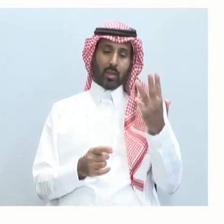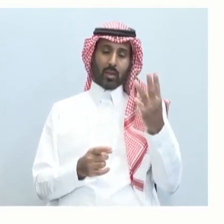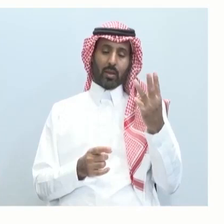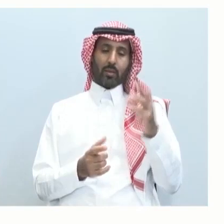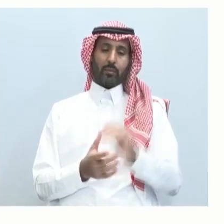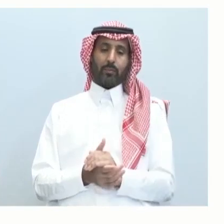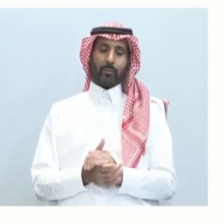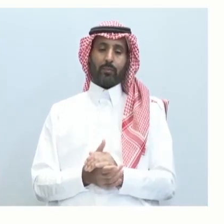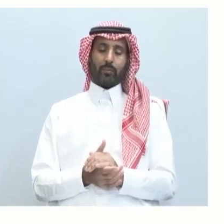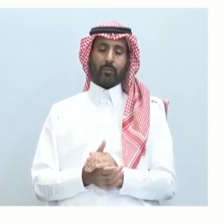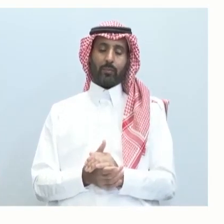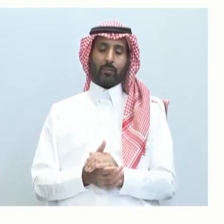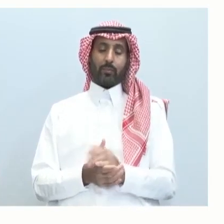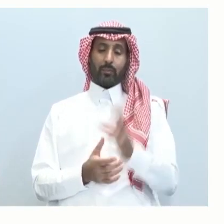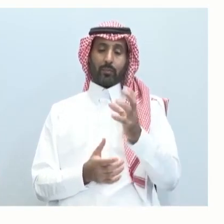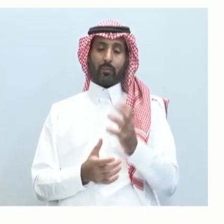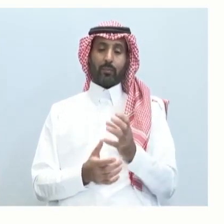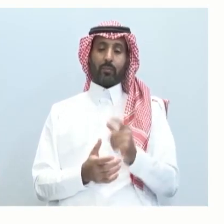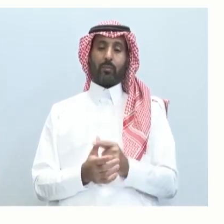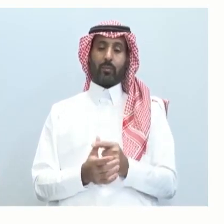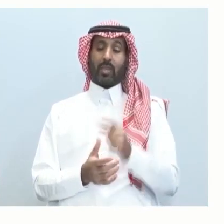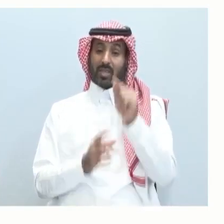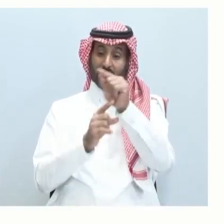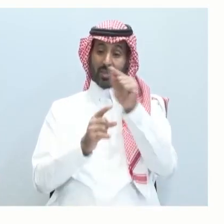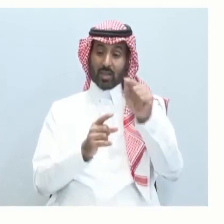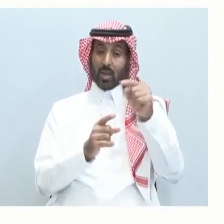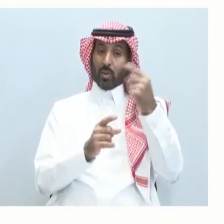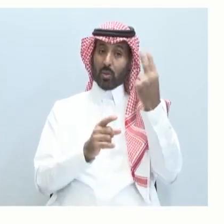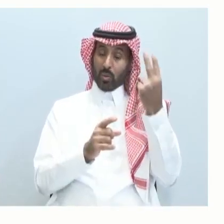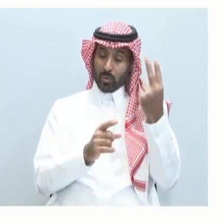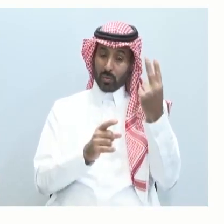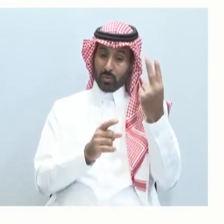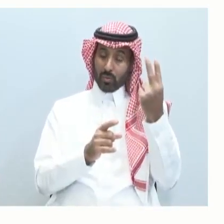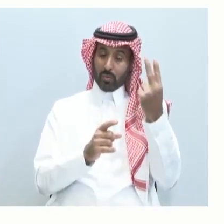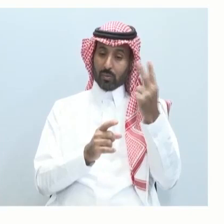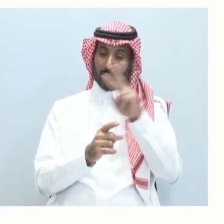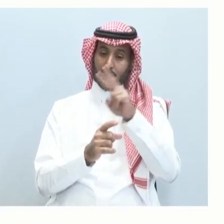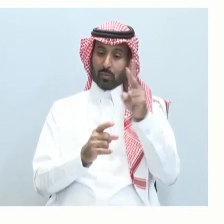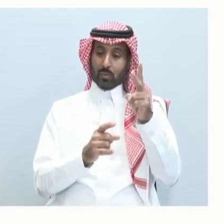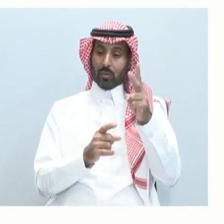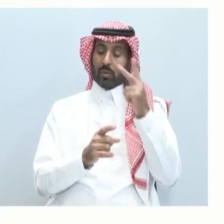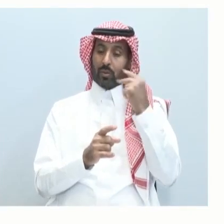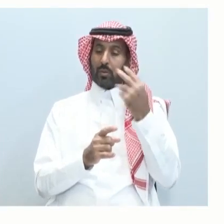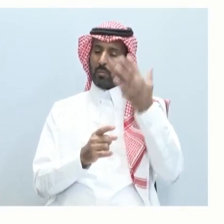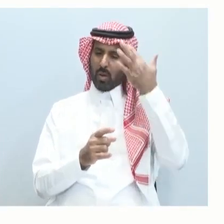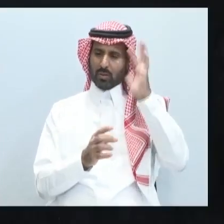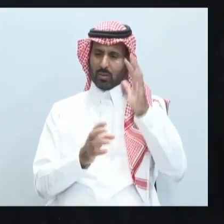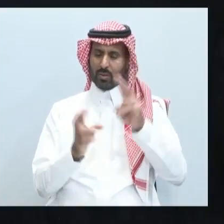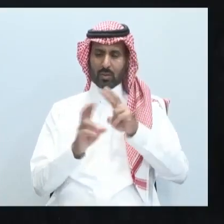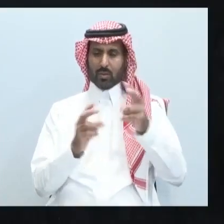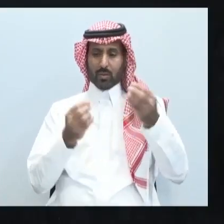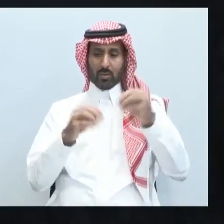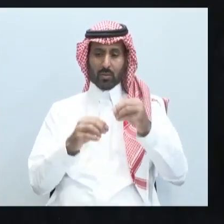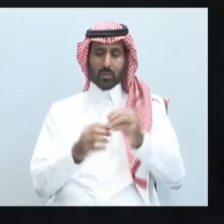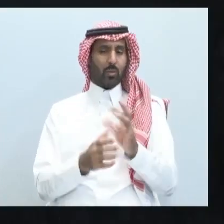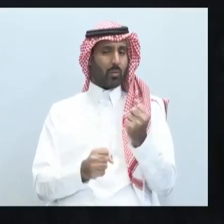ثلاثه اذا في هذه الحاله سوف يحتوي على ايش سوف يحتوي على زوج حر اذا ما وظيفه الزوج